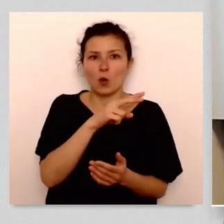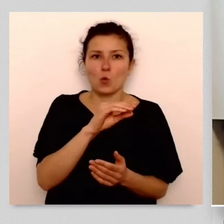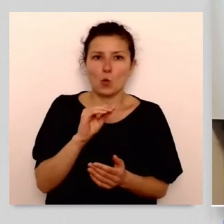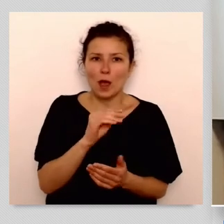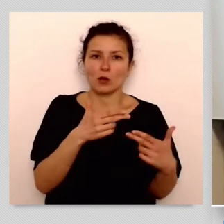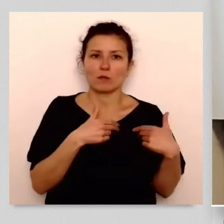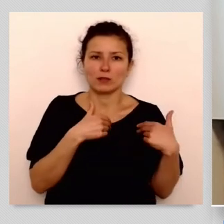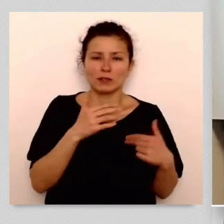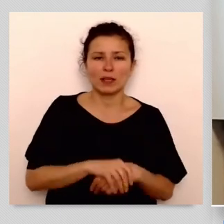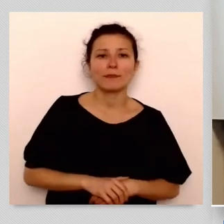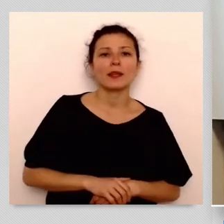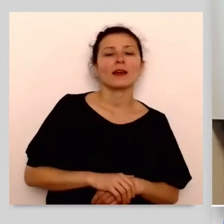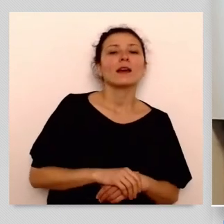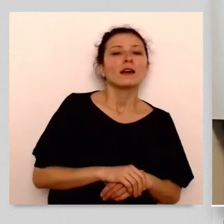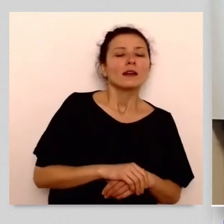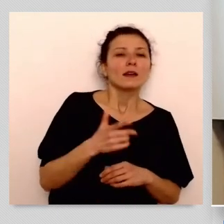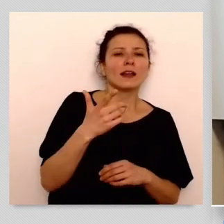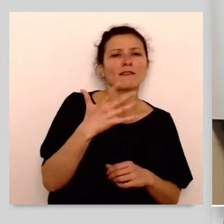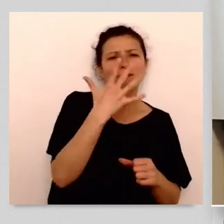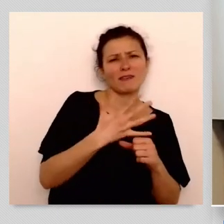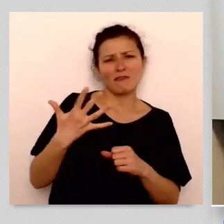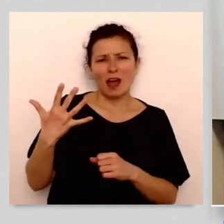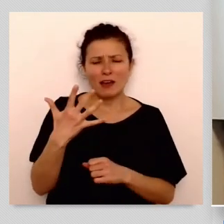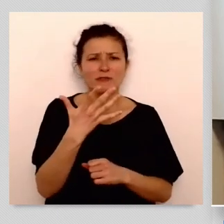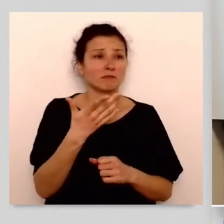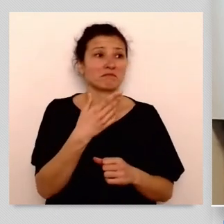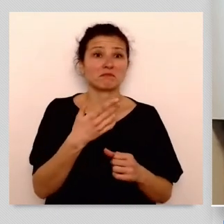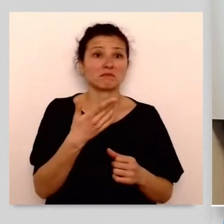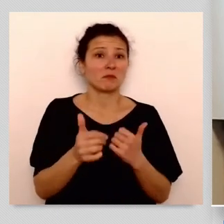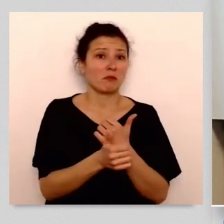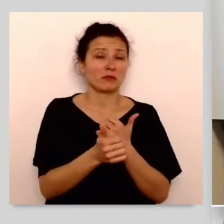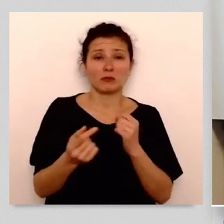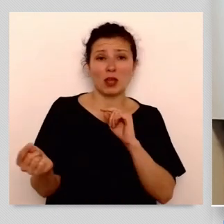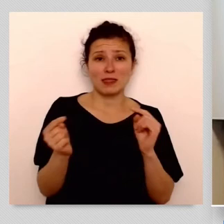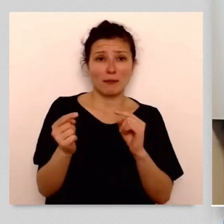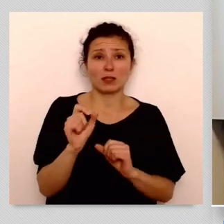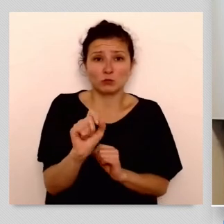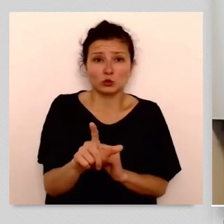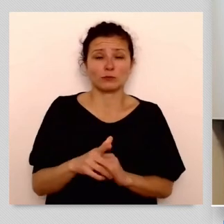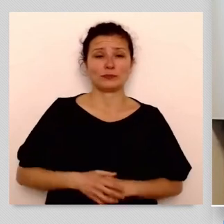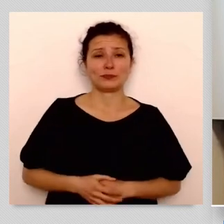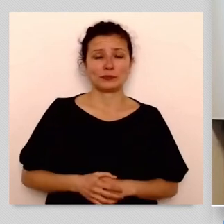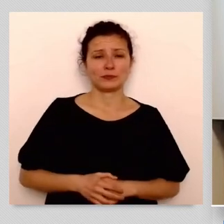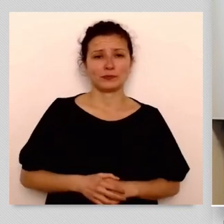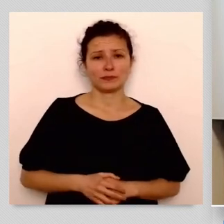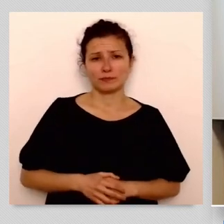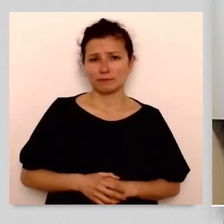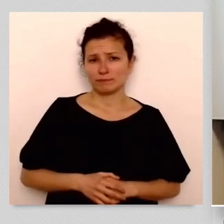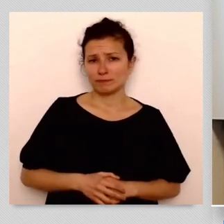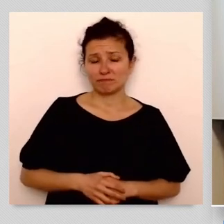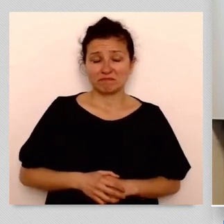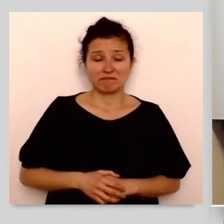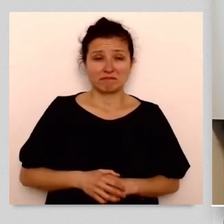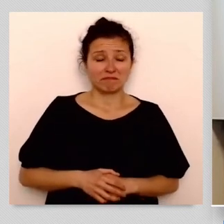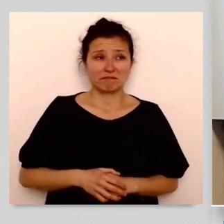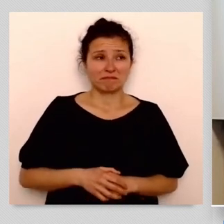for 55 spowodowała, że ta debata w ogóle istnieje. Mam wrażenie, że nie mamy tutaj, jakby nie ma